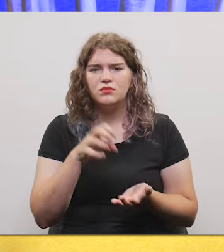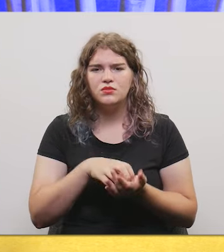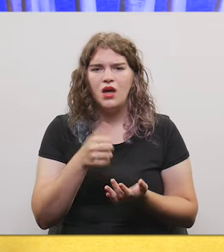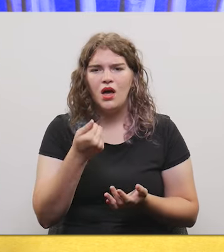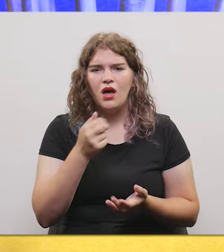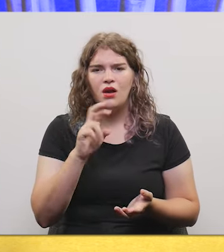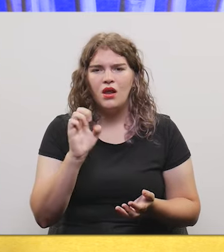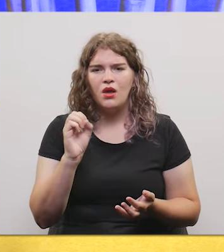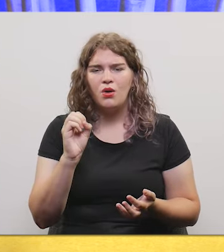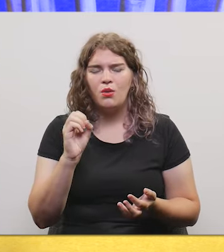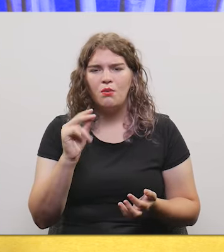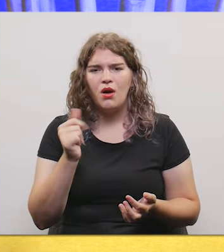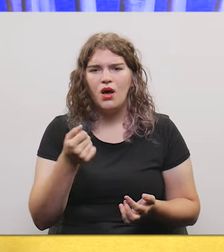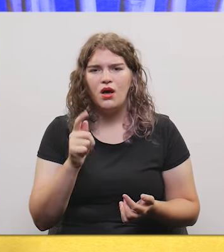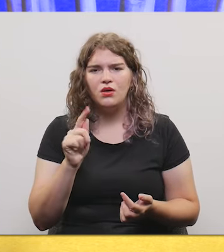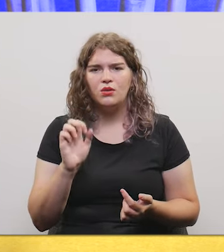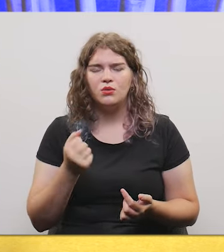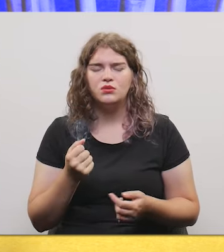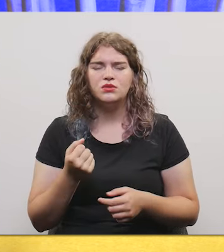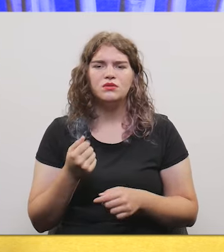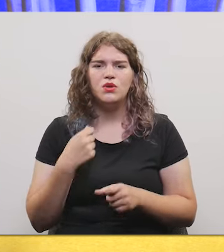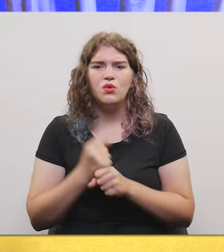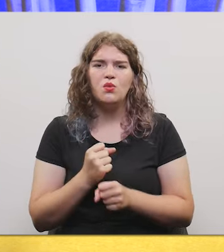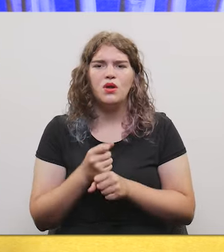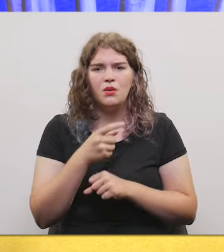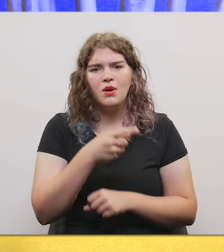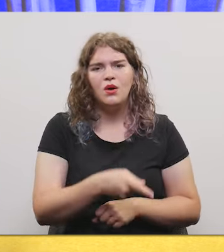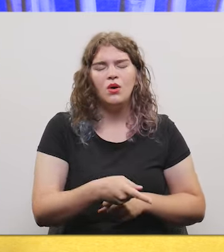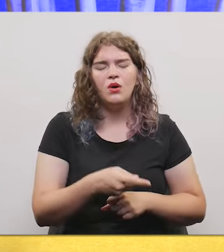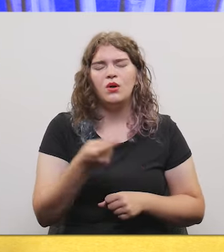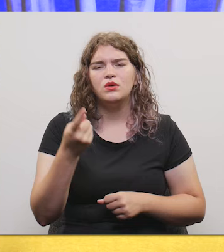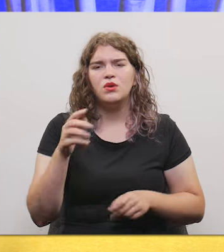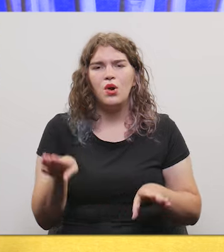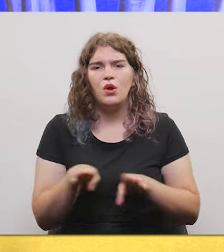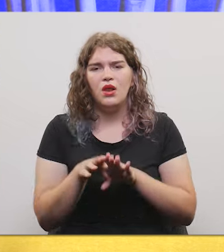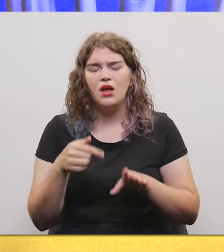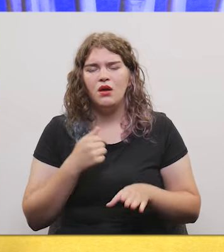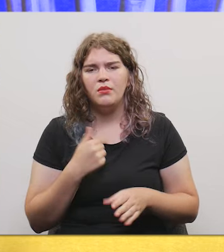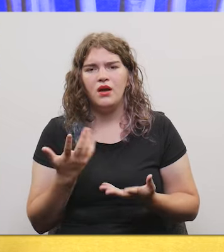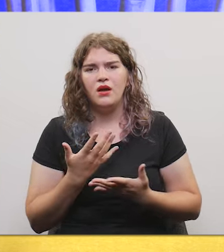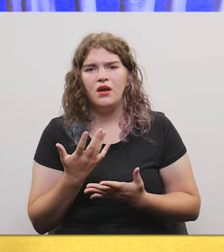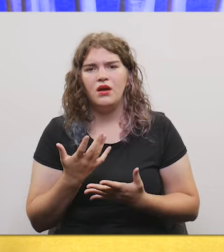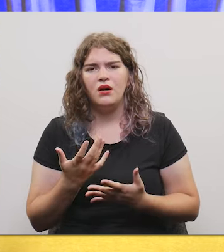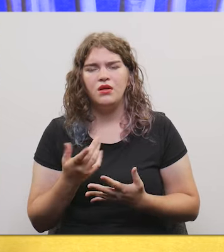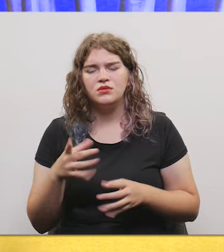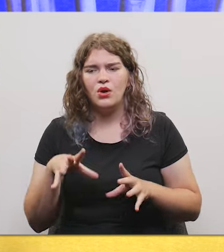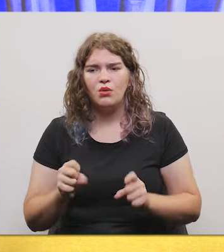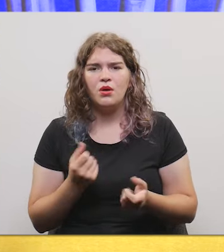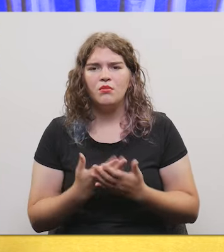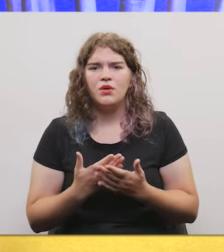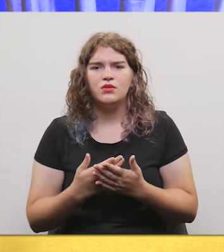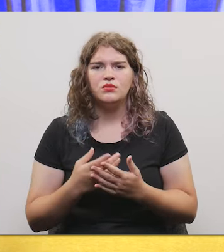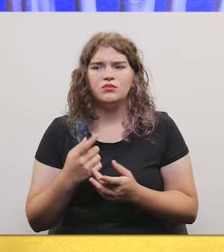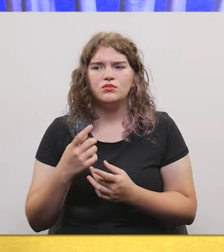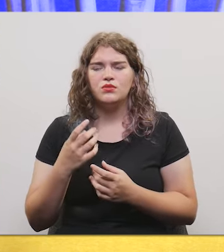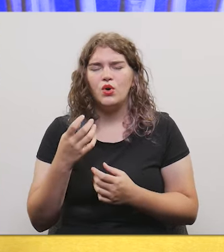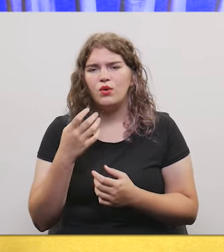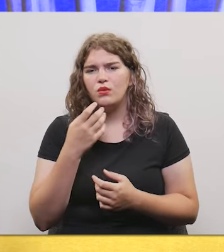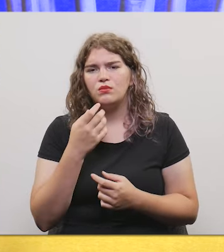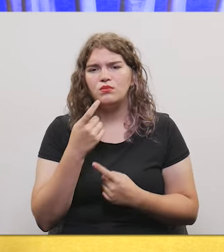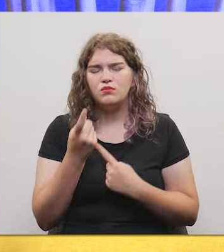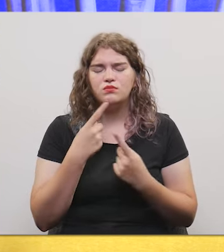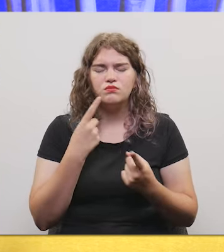6 ani, la centrul Areopagus, lucram acolo și colega mea, care se ocupa